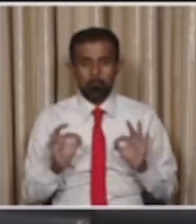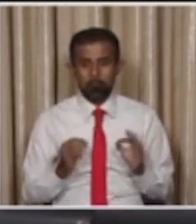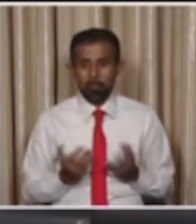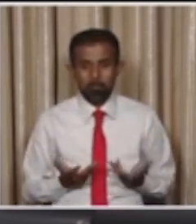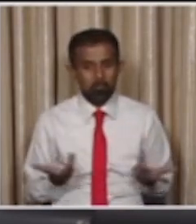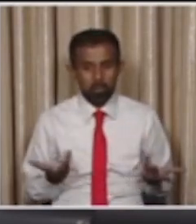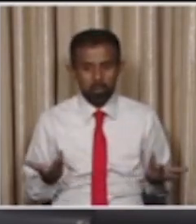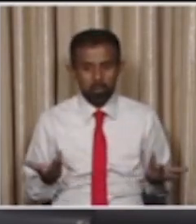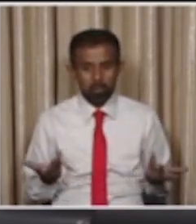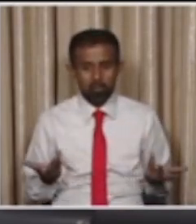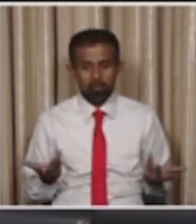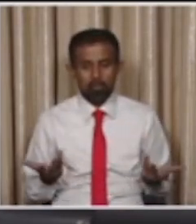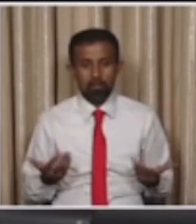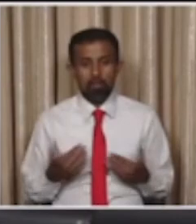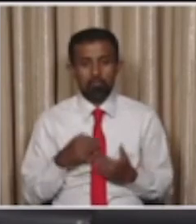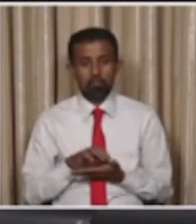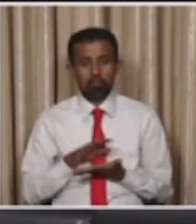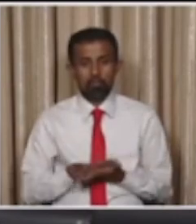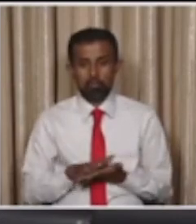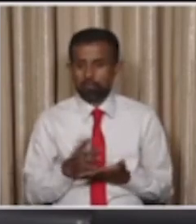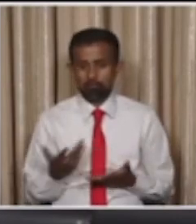නැහැ. අපි දැන් තීන්දුව කරලා තිබෙනවා